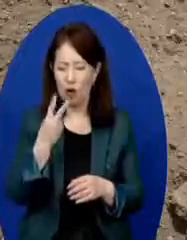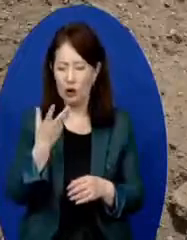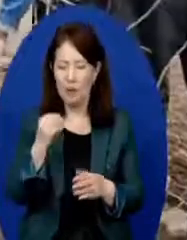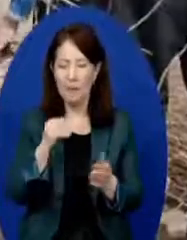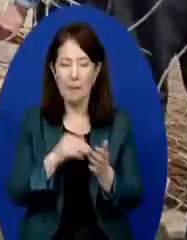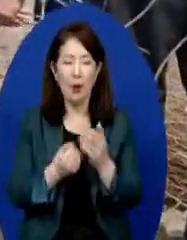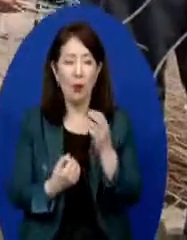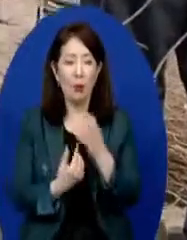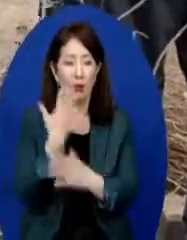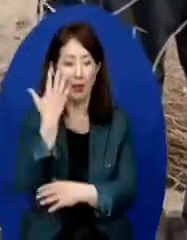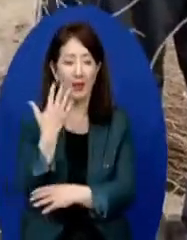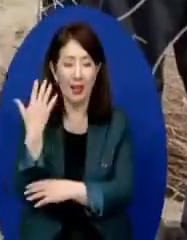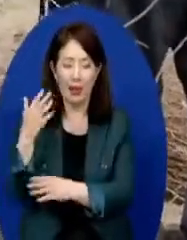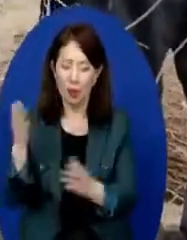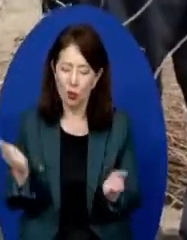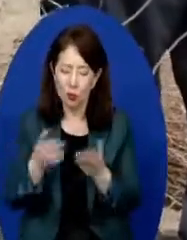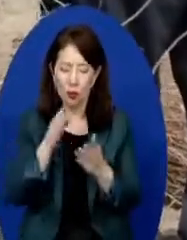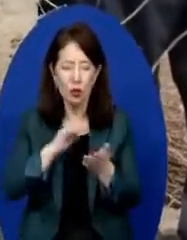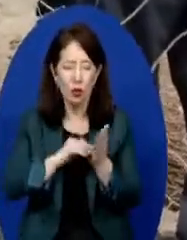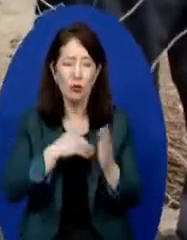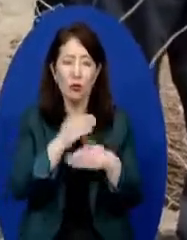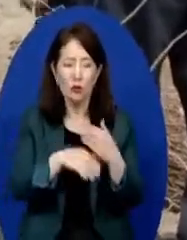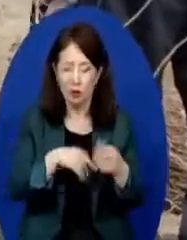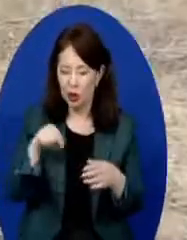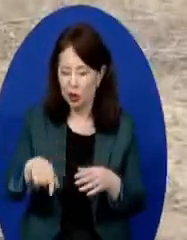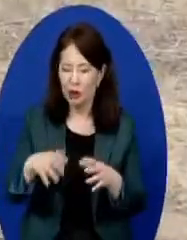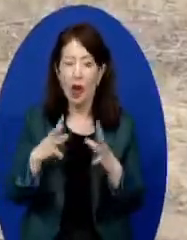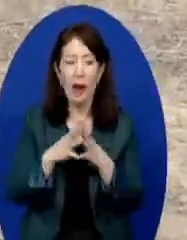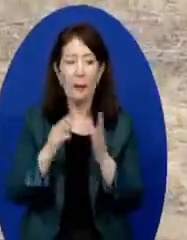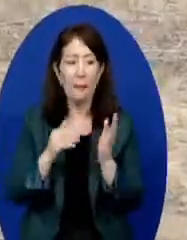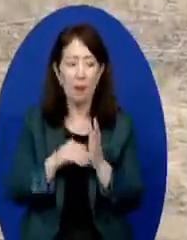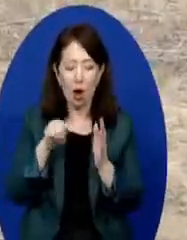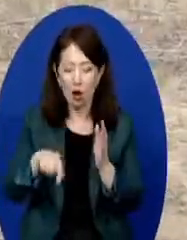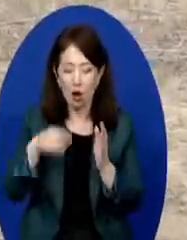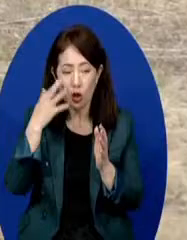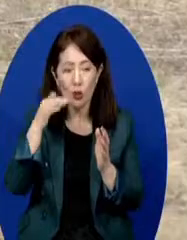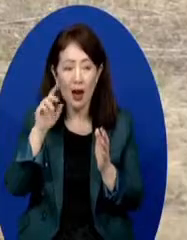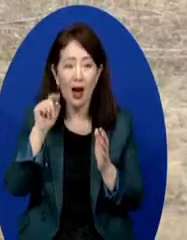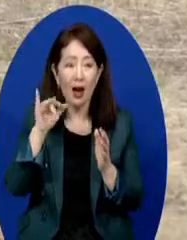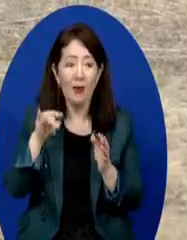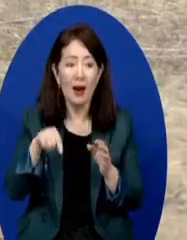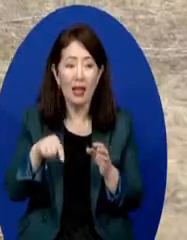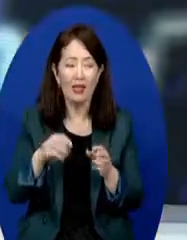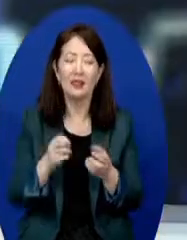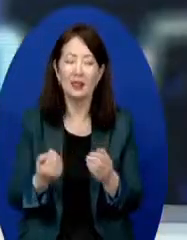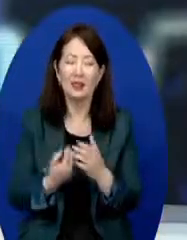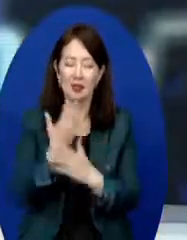мод тарьж ургуулхаар төлөвлөж байгаа бөгөөд үүний 10 орчим мянгыг энэ хавар тарих юм аа.